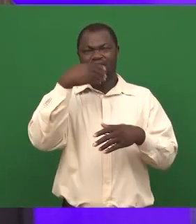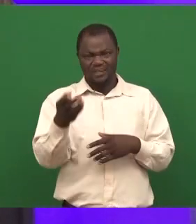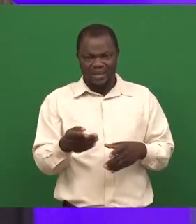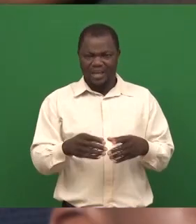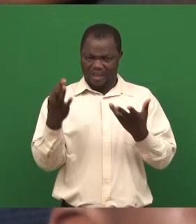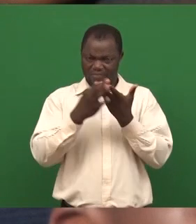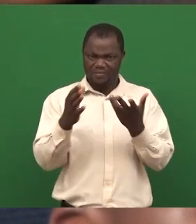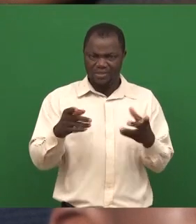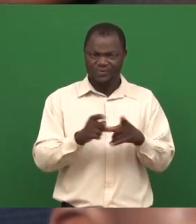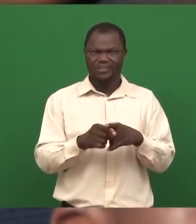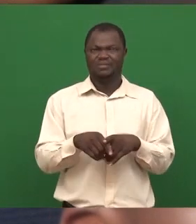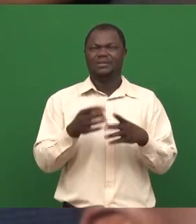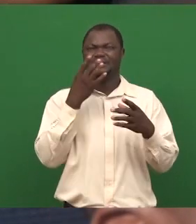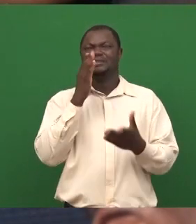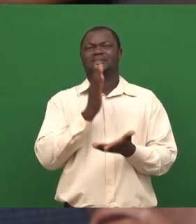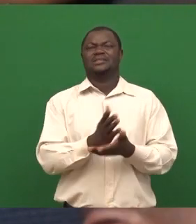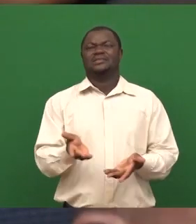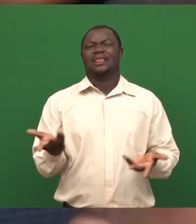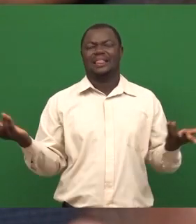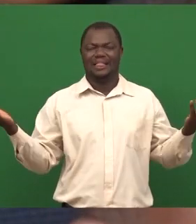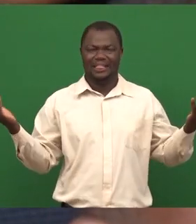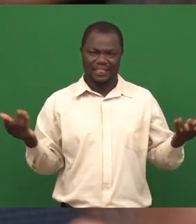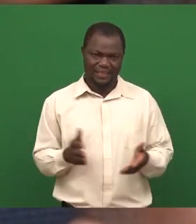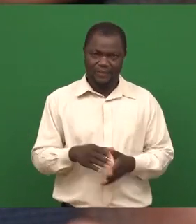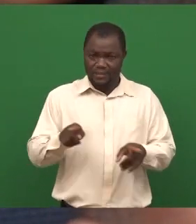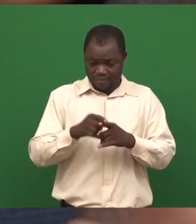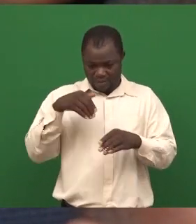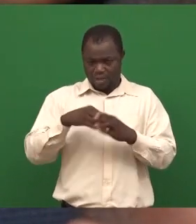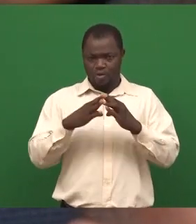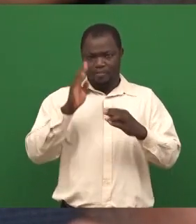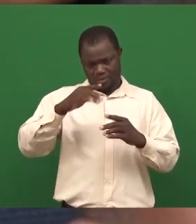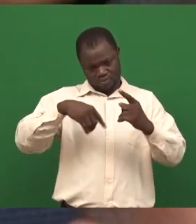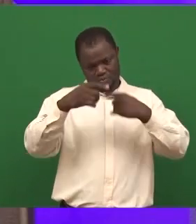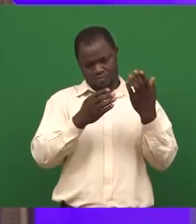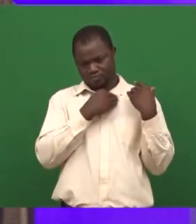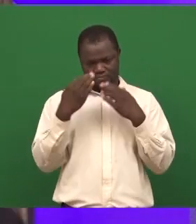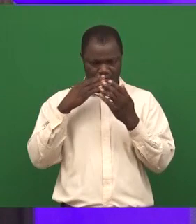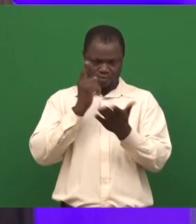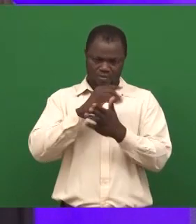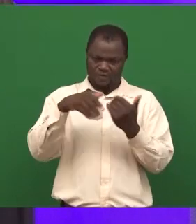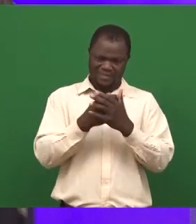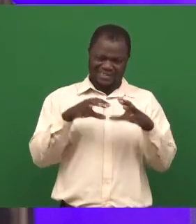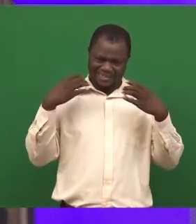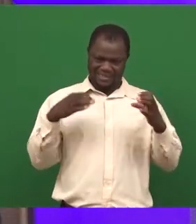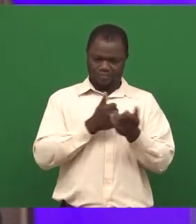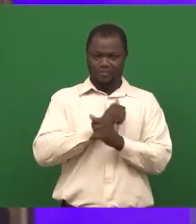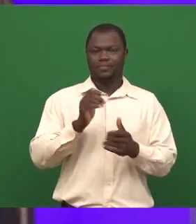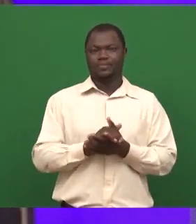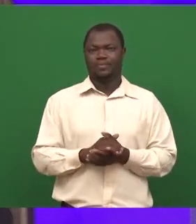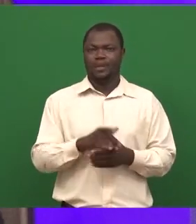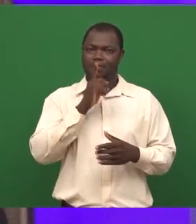munoramba muchingogezwa muchiitwa zvese kuti zvinhu zvifambe zvakanaka. Asi chinhu chandoda kuti vanhu vazive ndechekuti